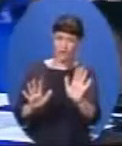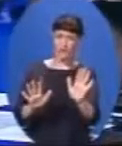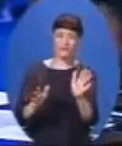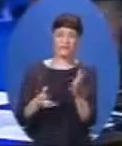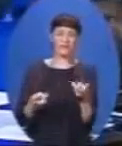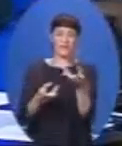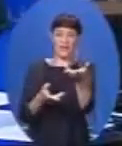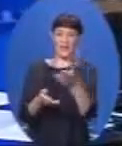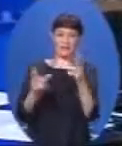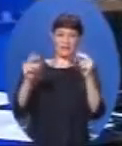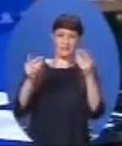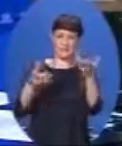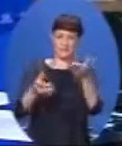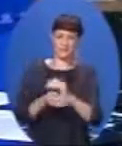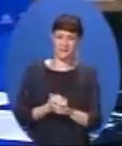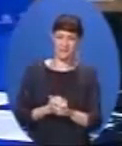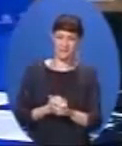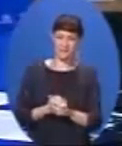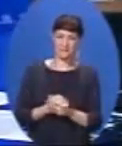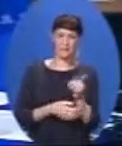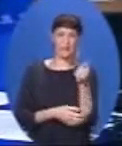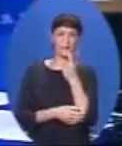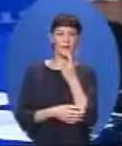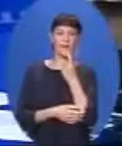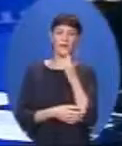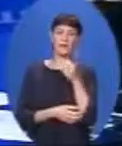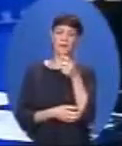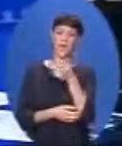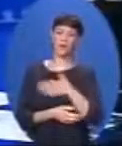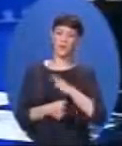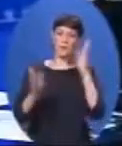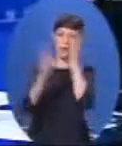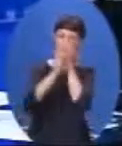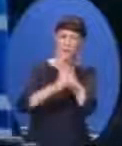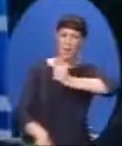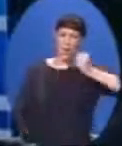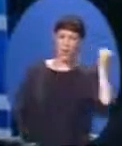לא ביחד. תיקח מחבלים, תיקח רוצחים, תיקח